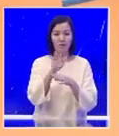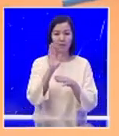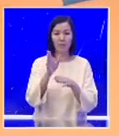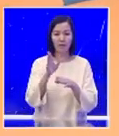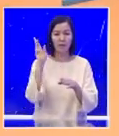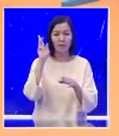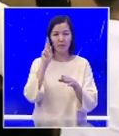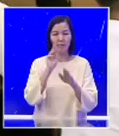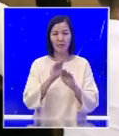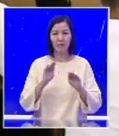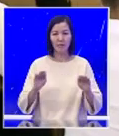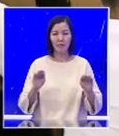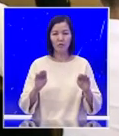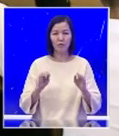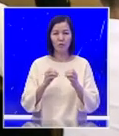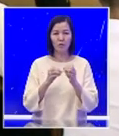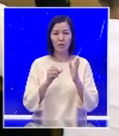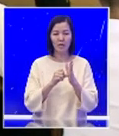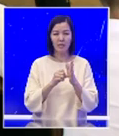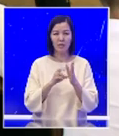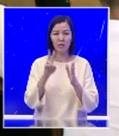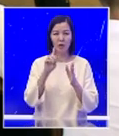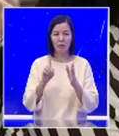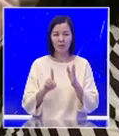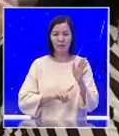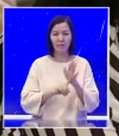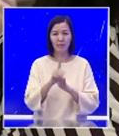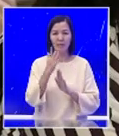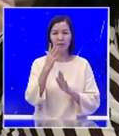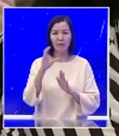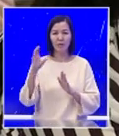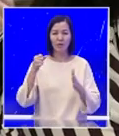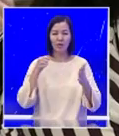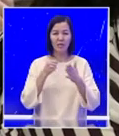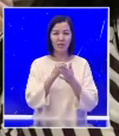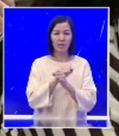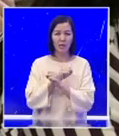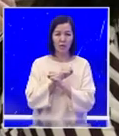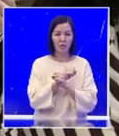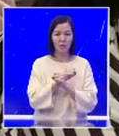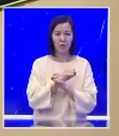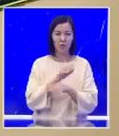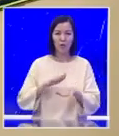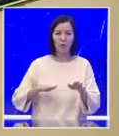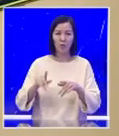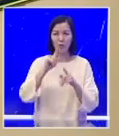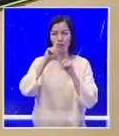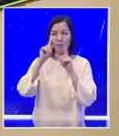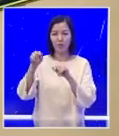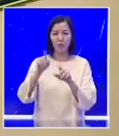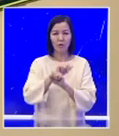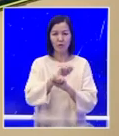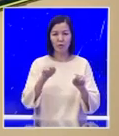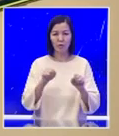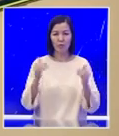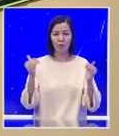мектеп оқушылары 16 наурыз бен 5 сәуір аралығында демалысқа шығады. Оларға каникул кезінде өңірден тыс жерге шығуға болмайды.